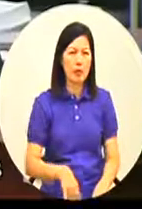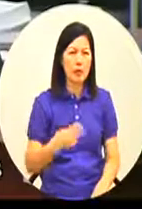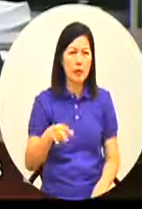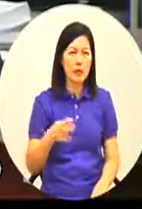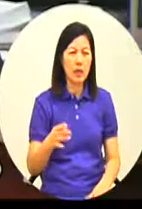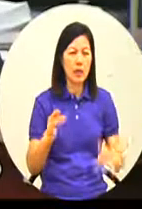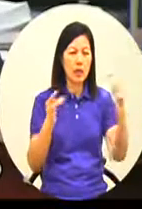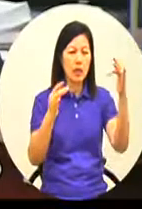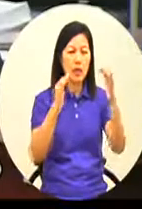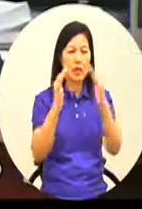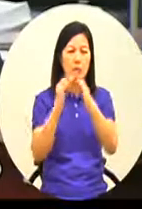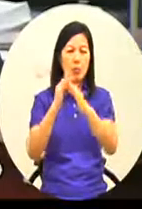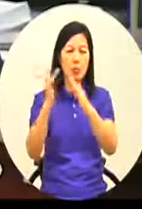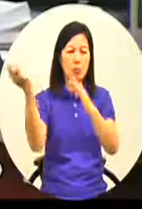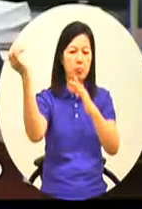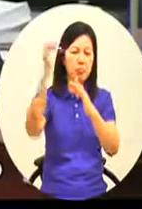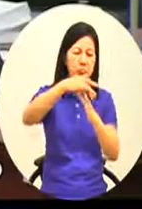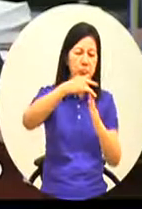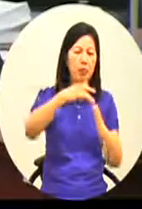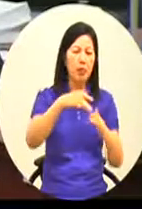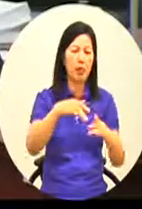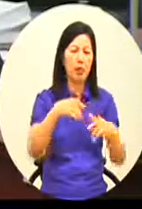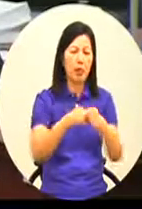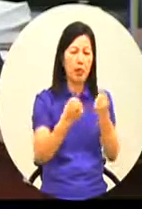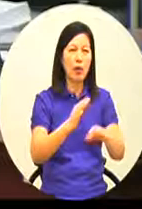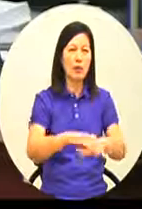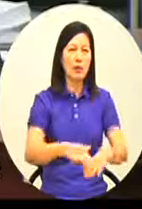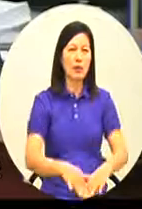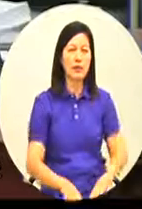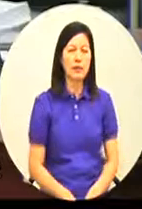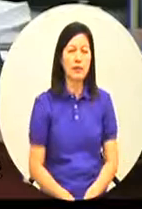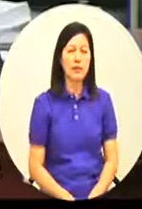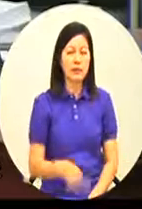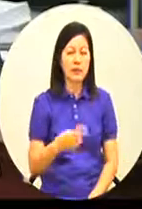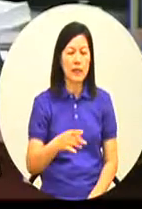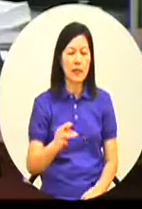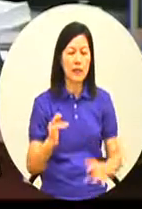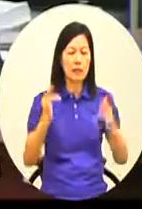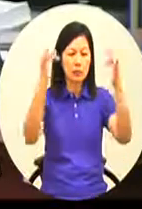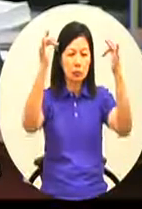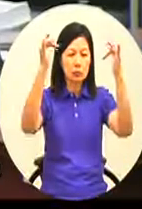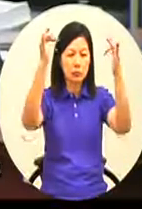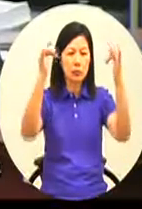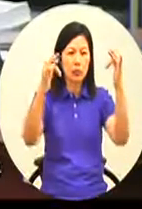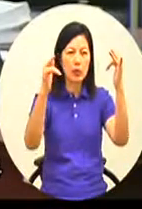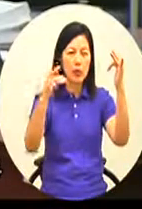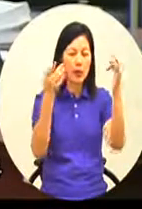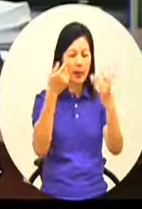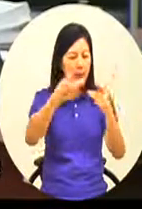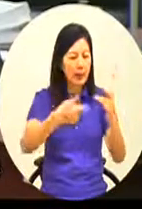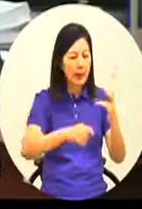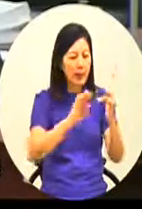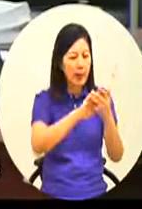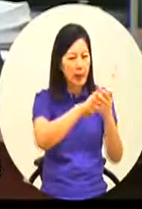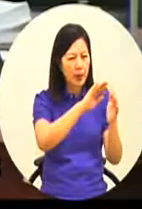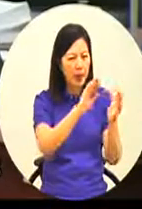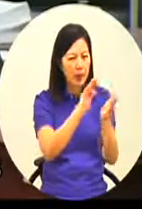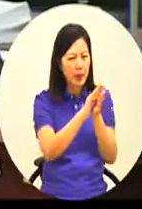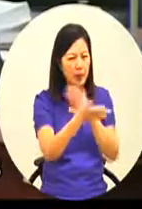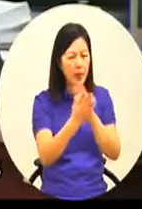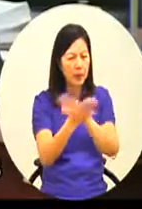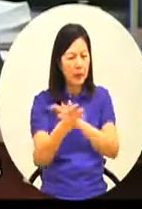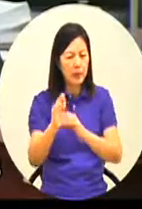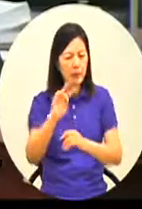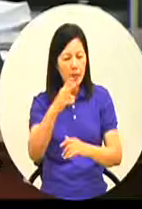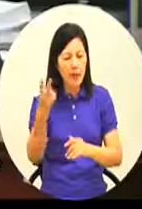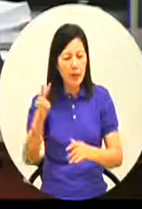宽，我是建议讲，是毋是讲，哦，种大型树啊，慢慢啊给换掉，安那找较。迄、那个